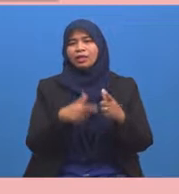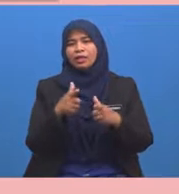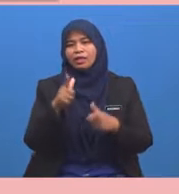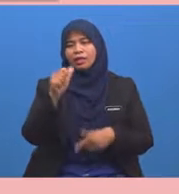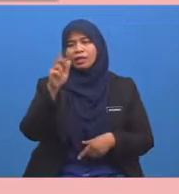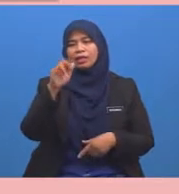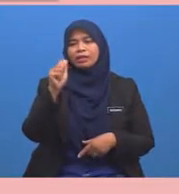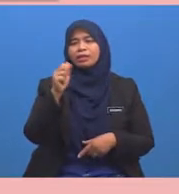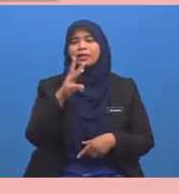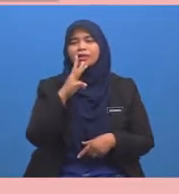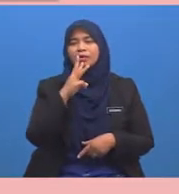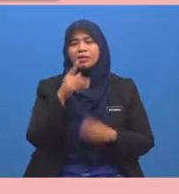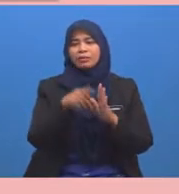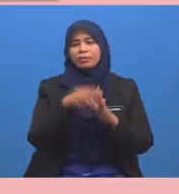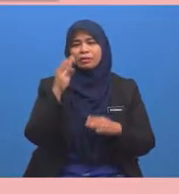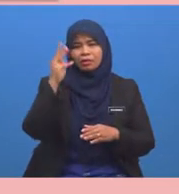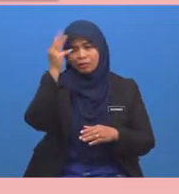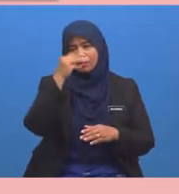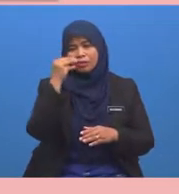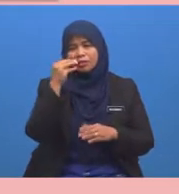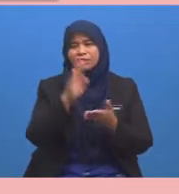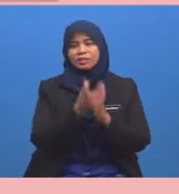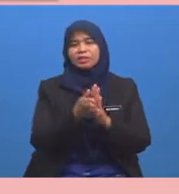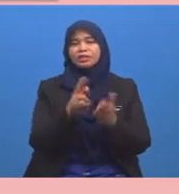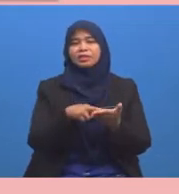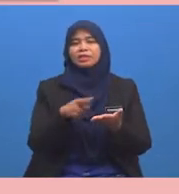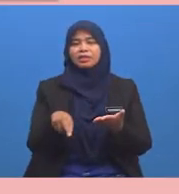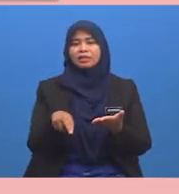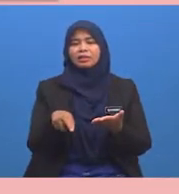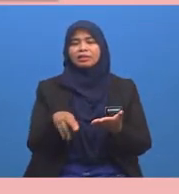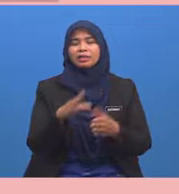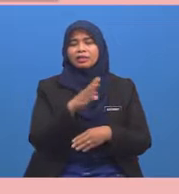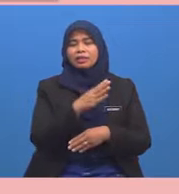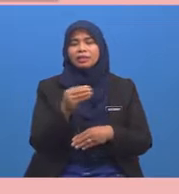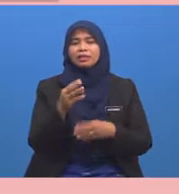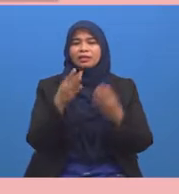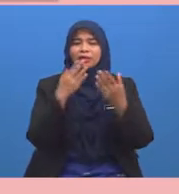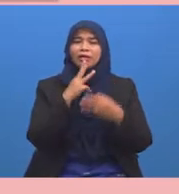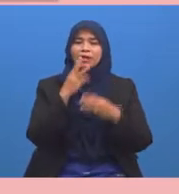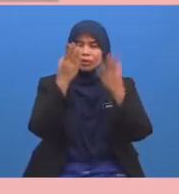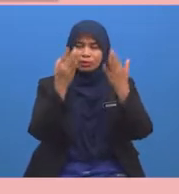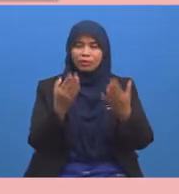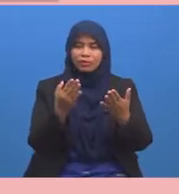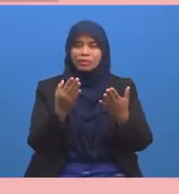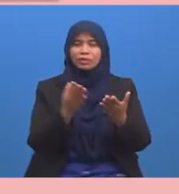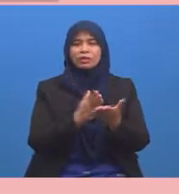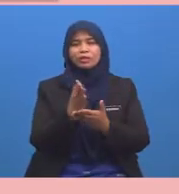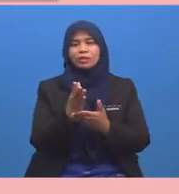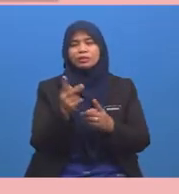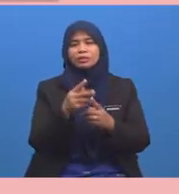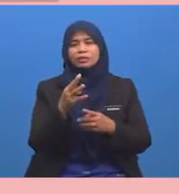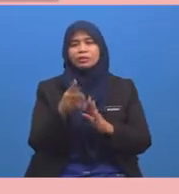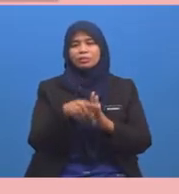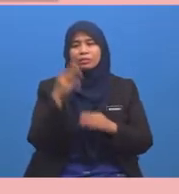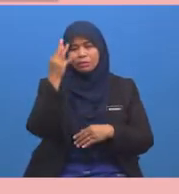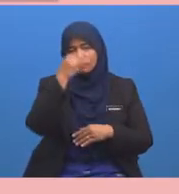oleh tumbuhan menjadi rendah, lantas mengakibatkan air hujan jatuh secara langsung atau terus ke permukaan